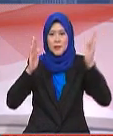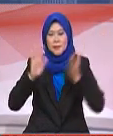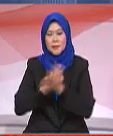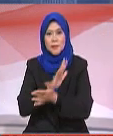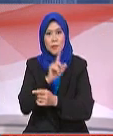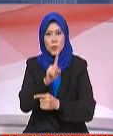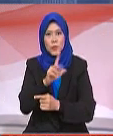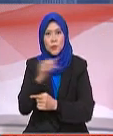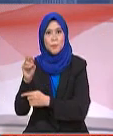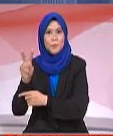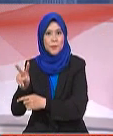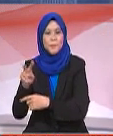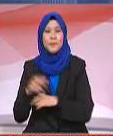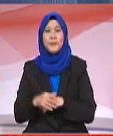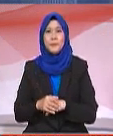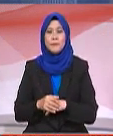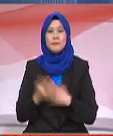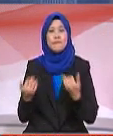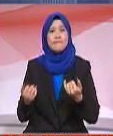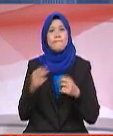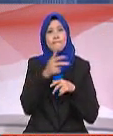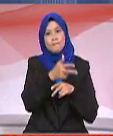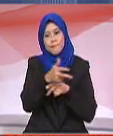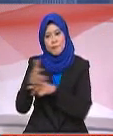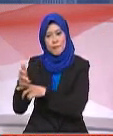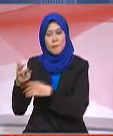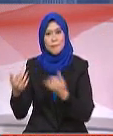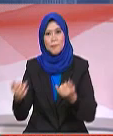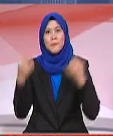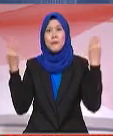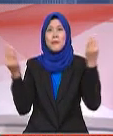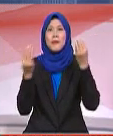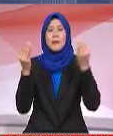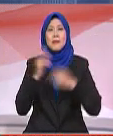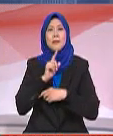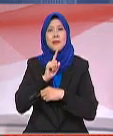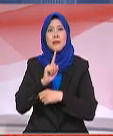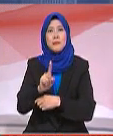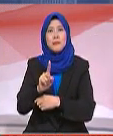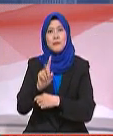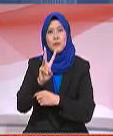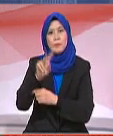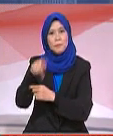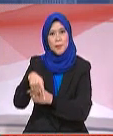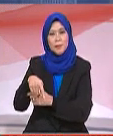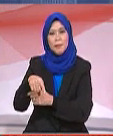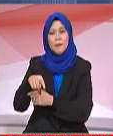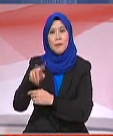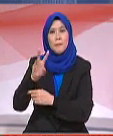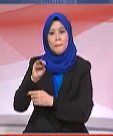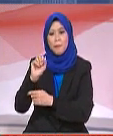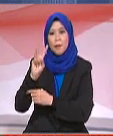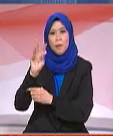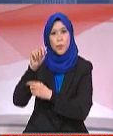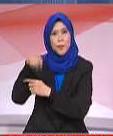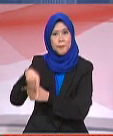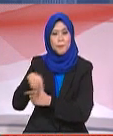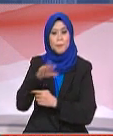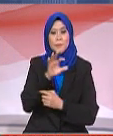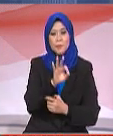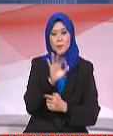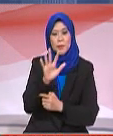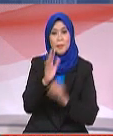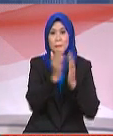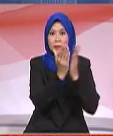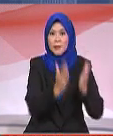Kertas 1 dan 2. Tinjauan di SMA Majlis Agama Islam Wilayah Persekutuan Mawib mendapati 93